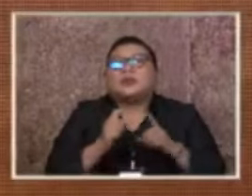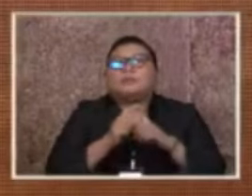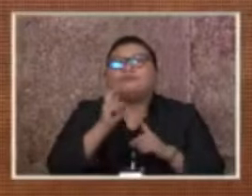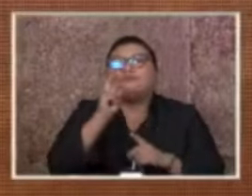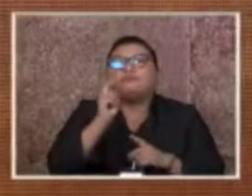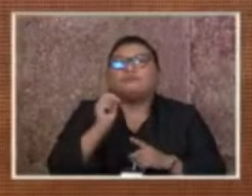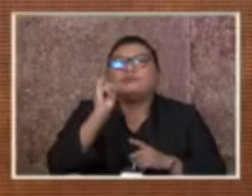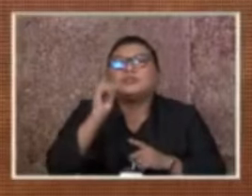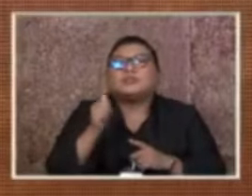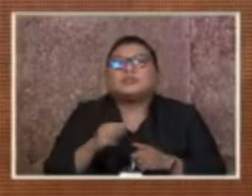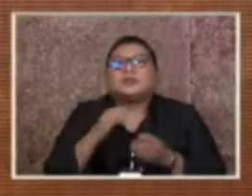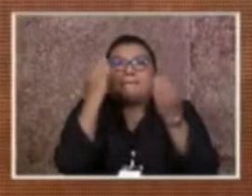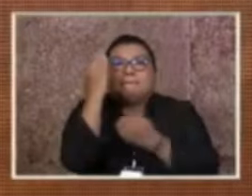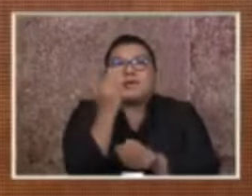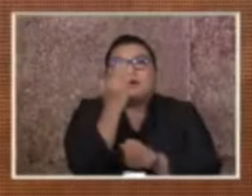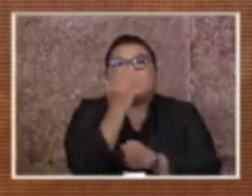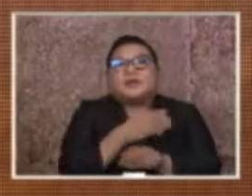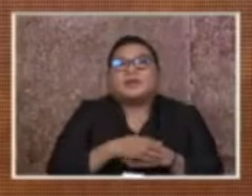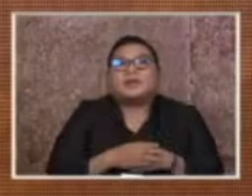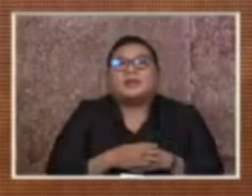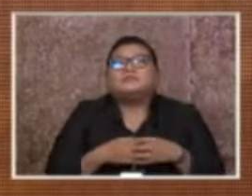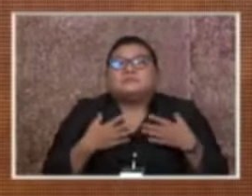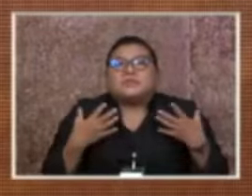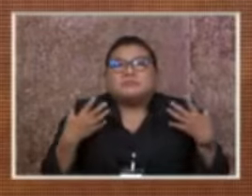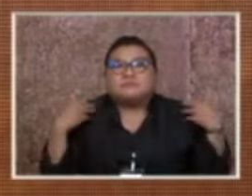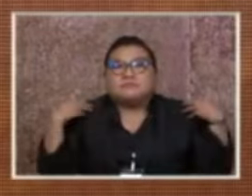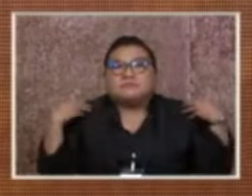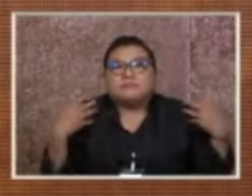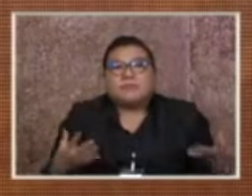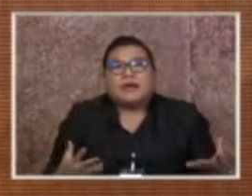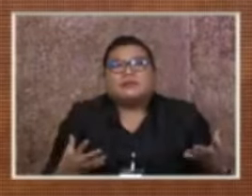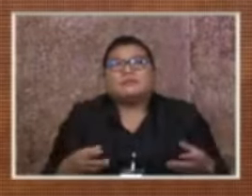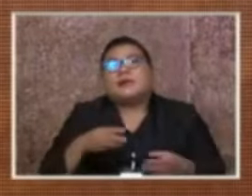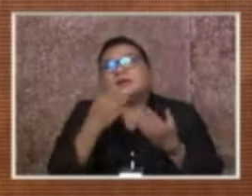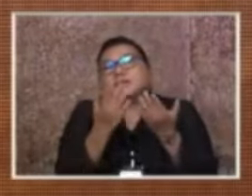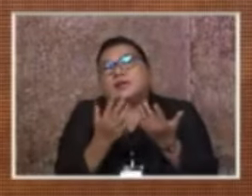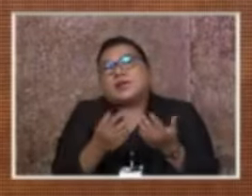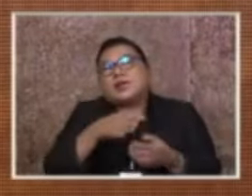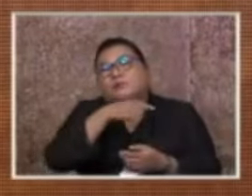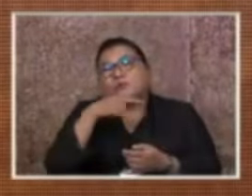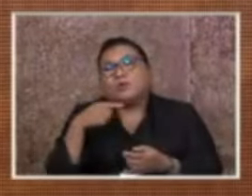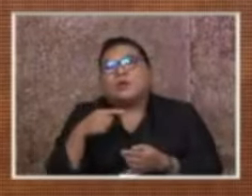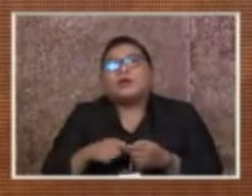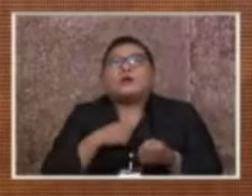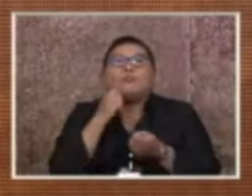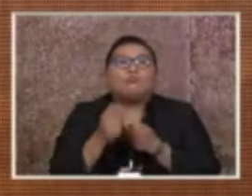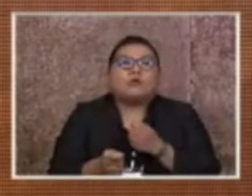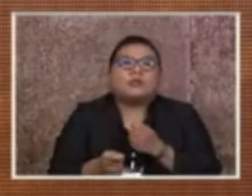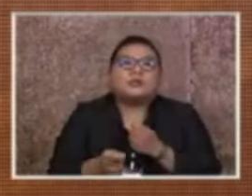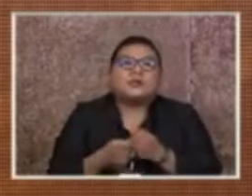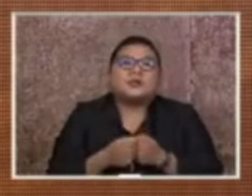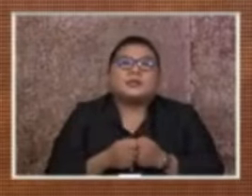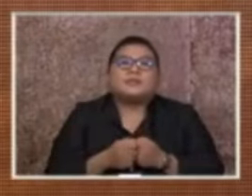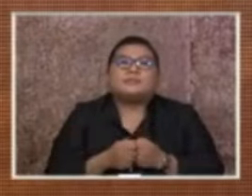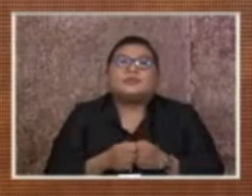pengabenan kita kurangi Saya yakin beban masyarakat pasti akan berkurang kalau belanjanya dia kita kurangi dengan cara